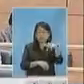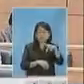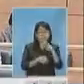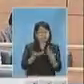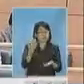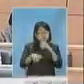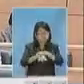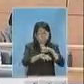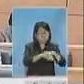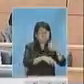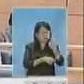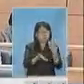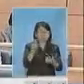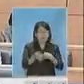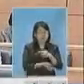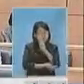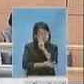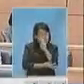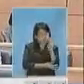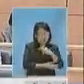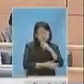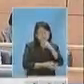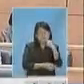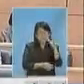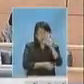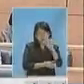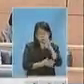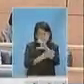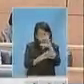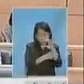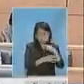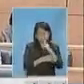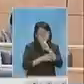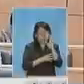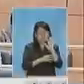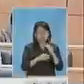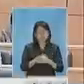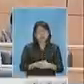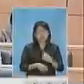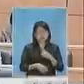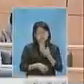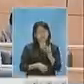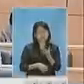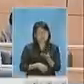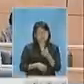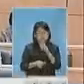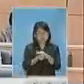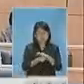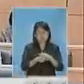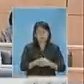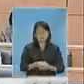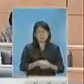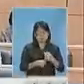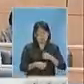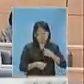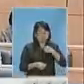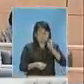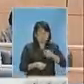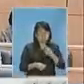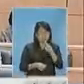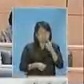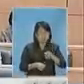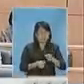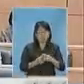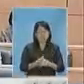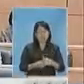อย่าไปผูกพวกเราเอาไว้กับประเทศไทยนี่คือสิ่งที่อยากจะขอร้องฮะแล้วพูดจากหัวใจผม